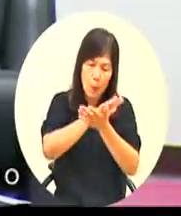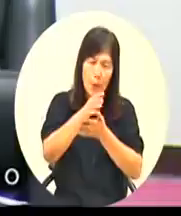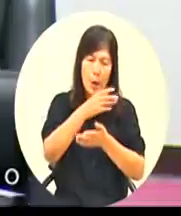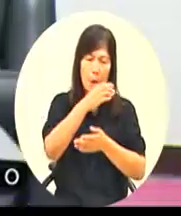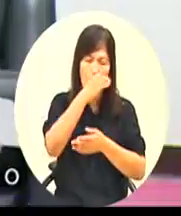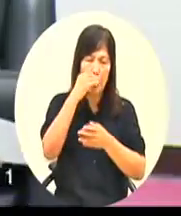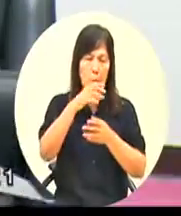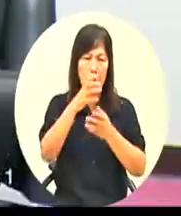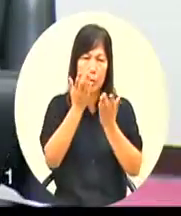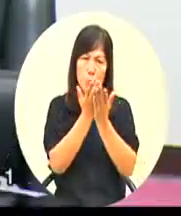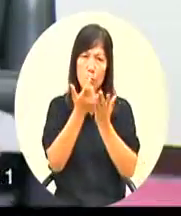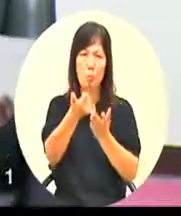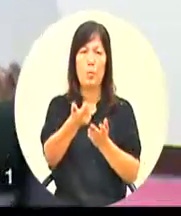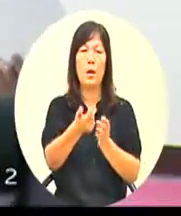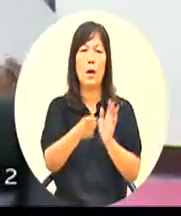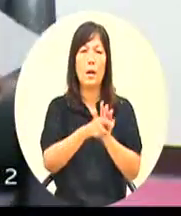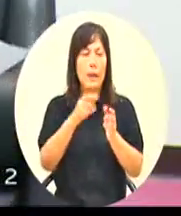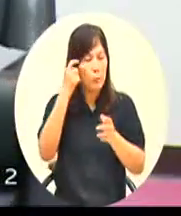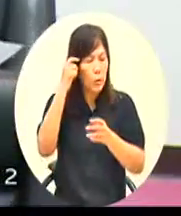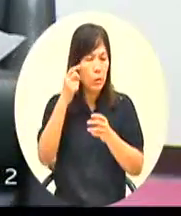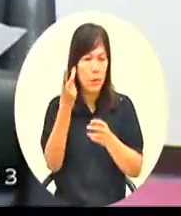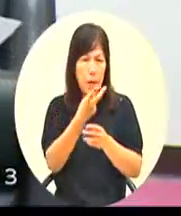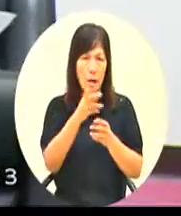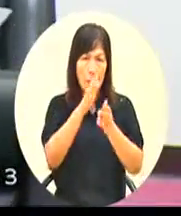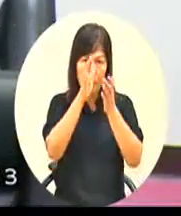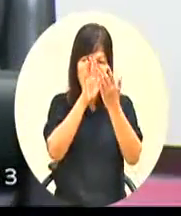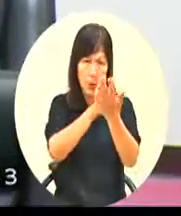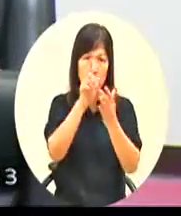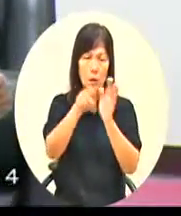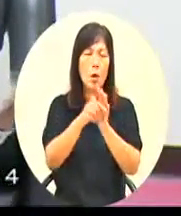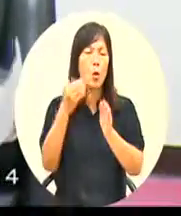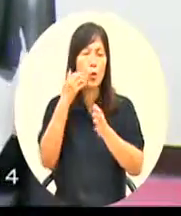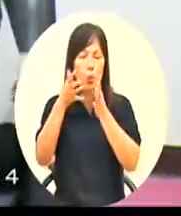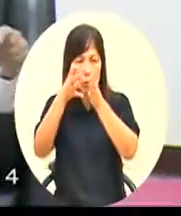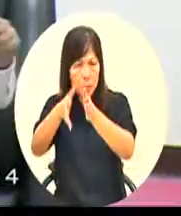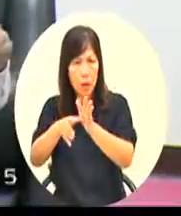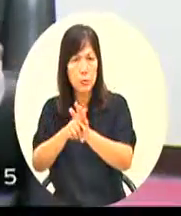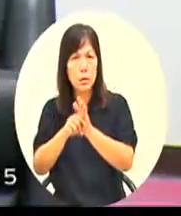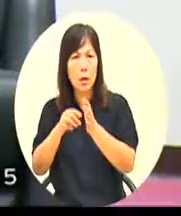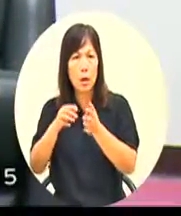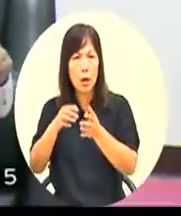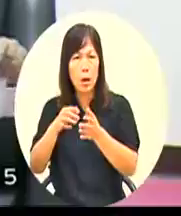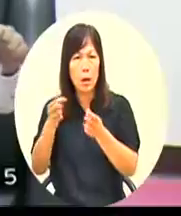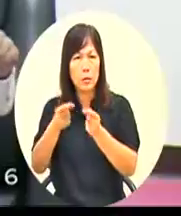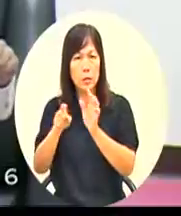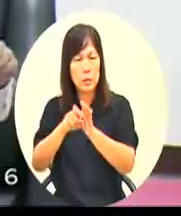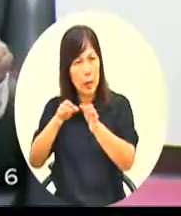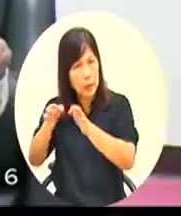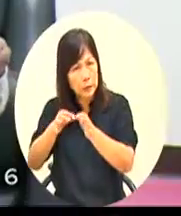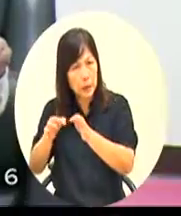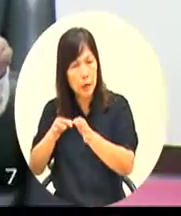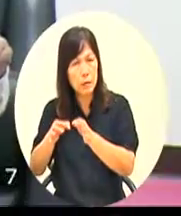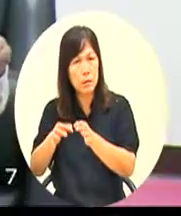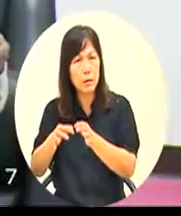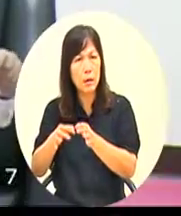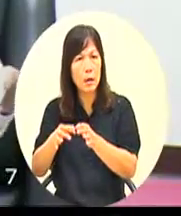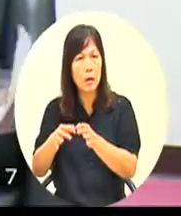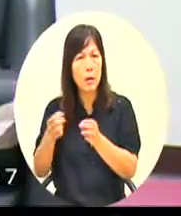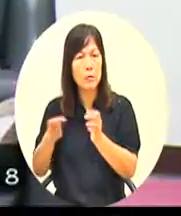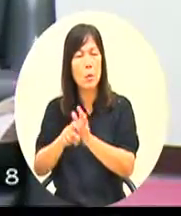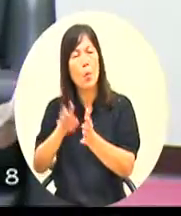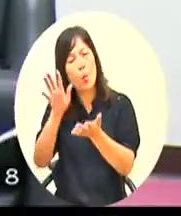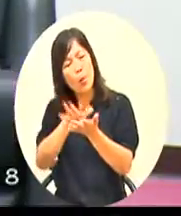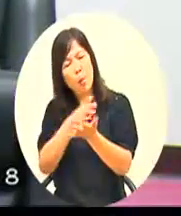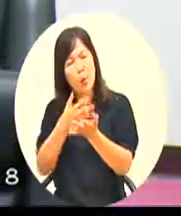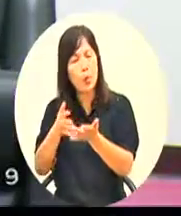长，我觉得两个方向，如果是真的没办法朝这样的一个有商业的一个比较休闲